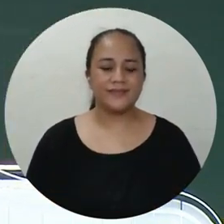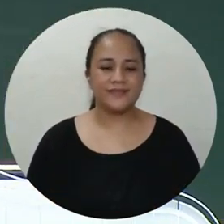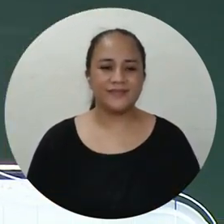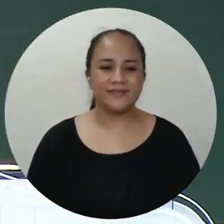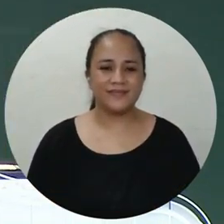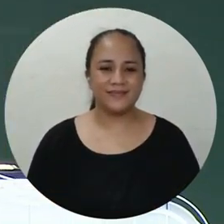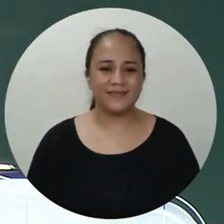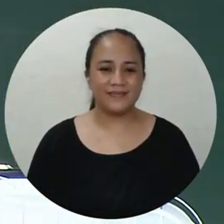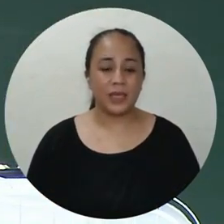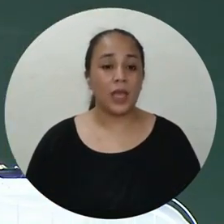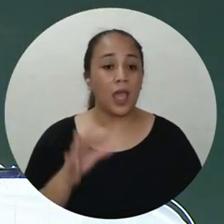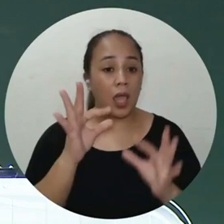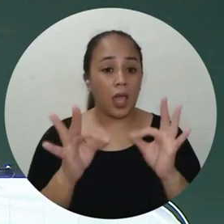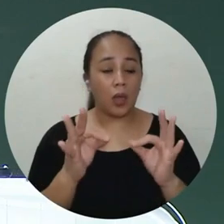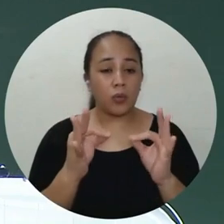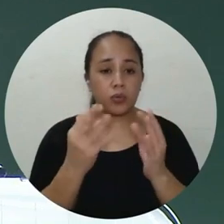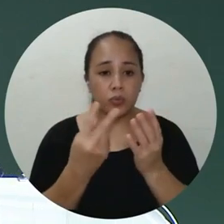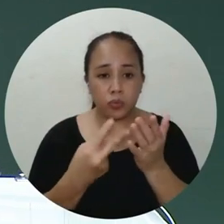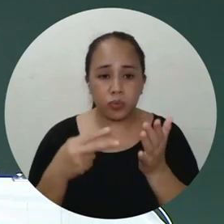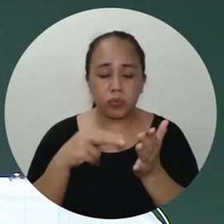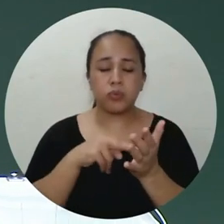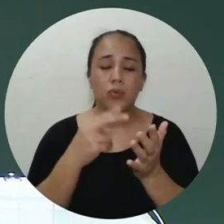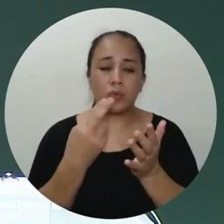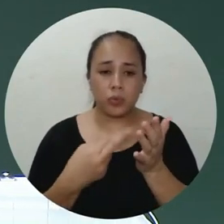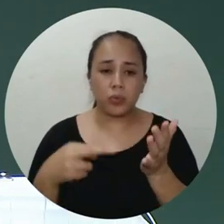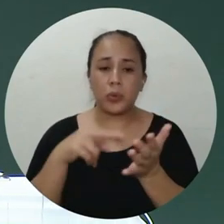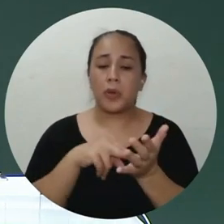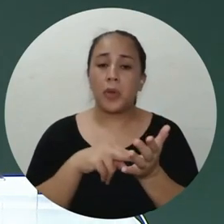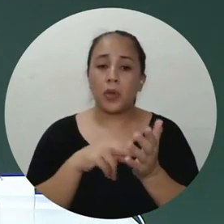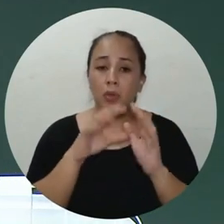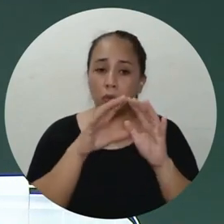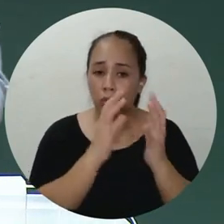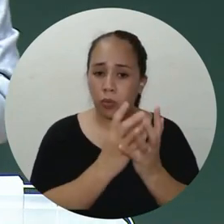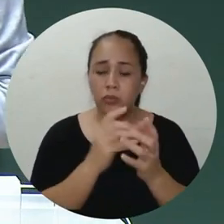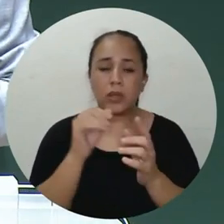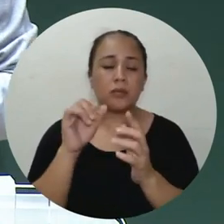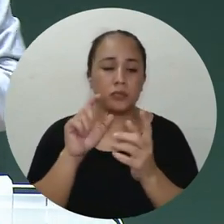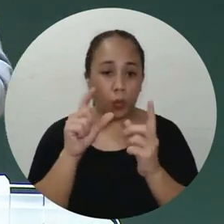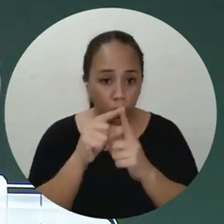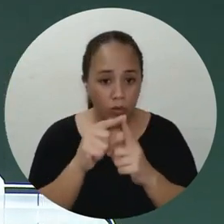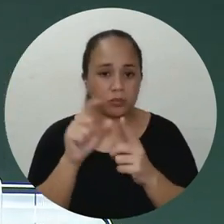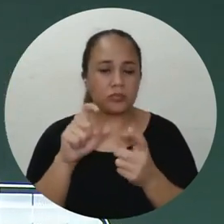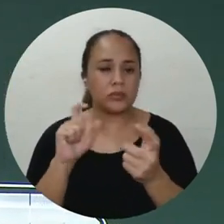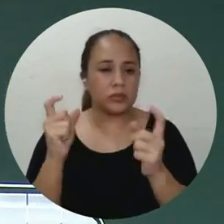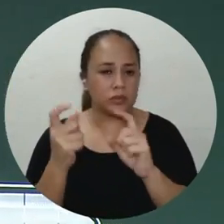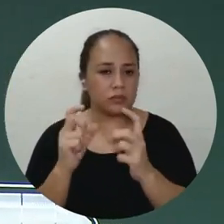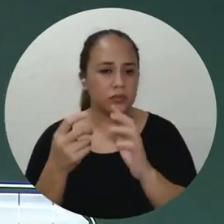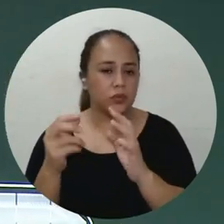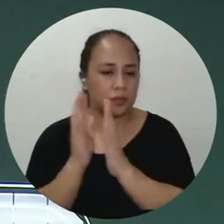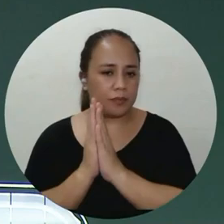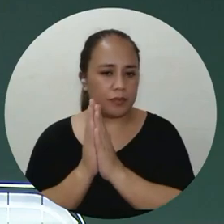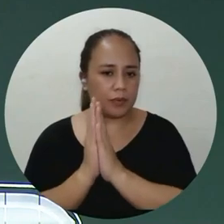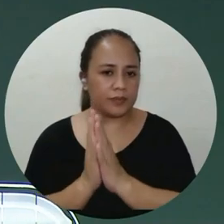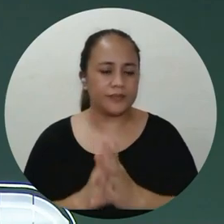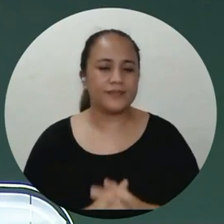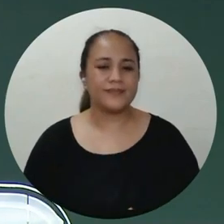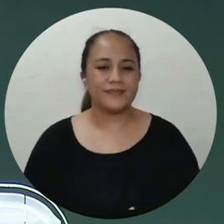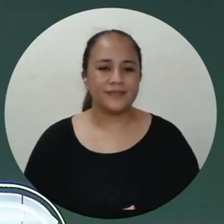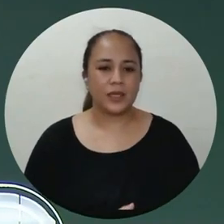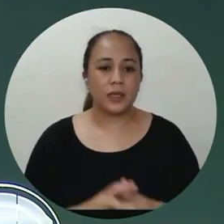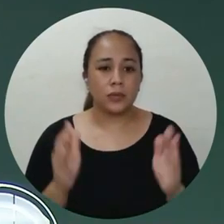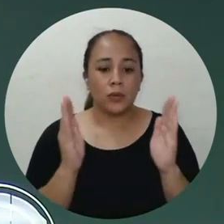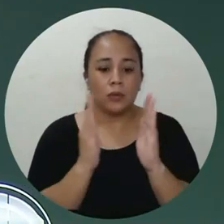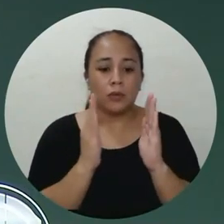So if you have restored the word, you must restore your prayer. 골로새 4장 2절에 뭐라고 말씀합니까? What does it say in Colossians 4, verse 2? 기도를